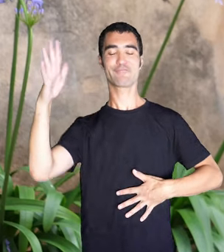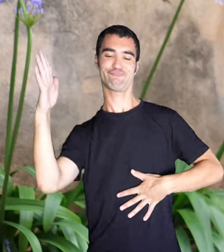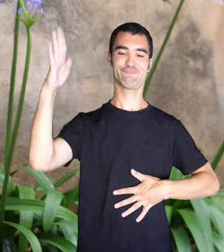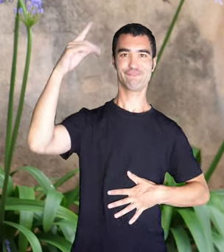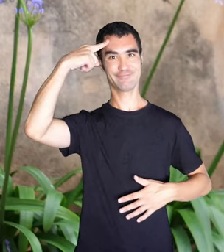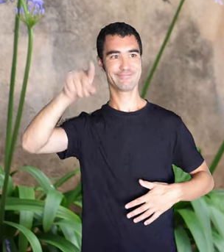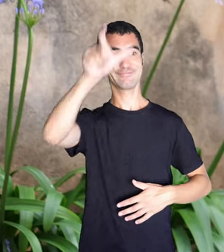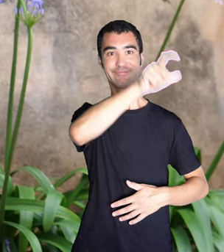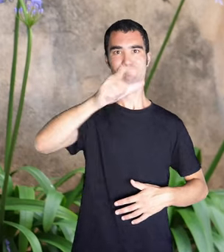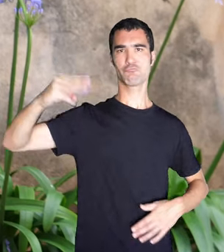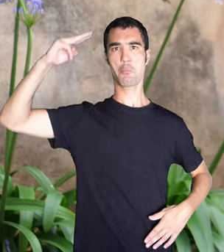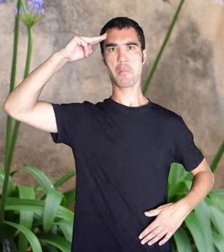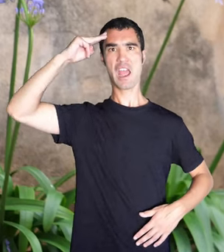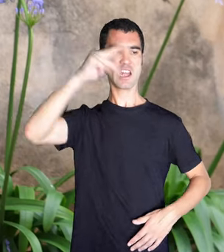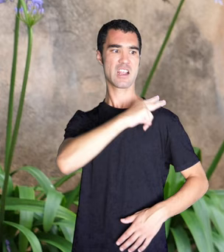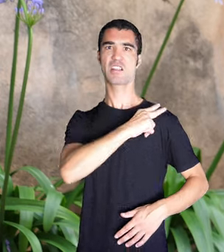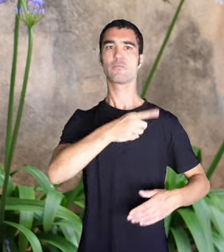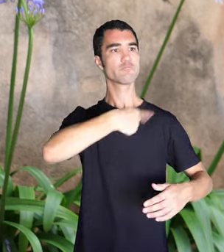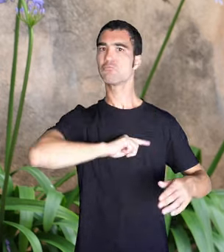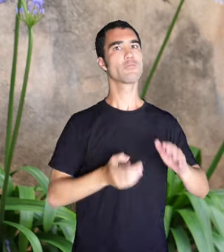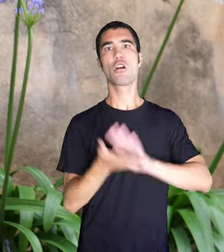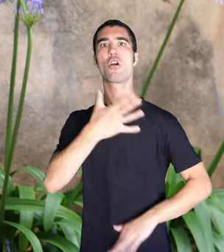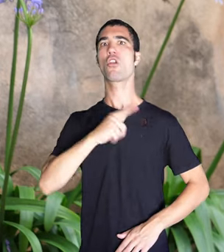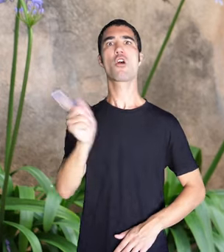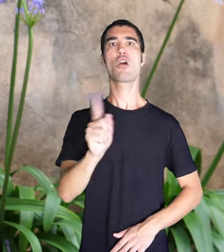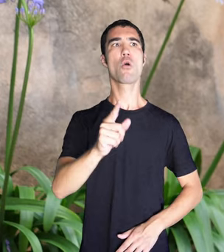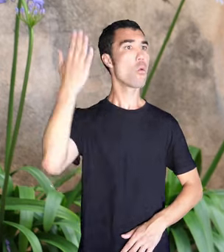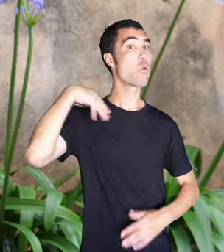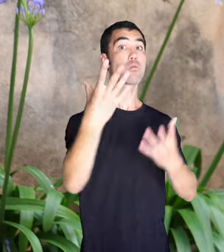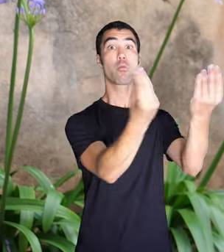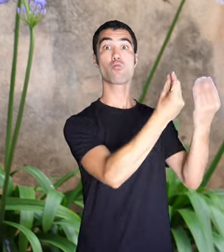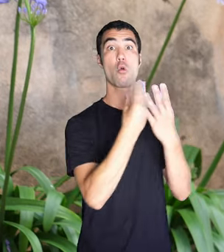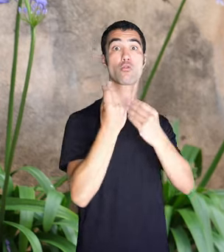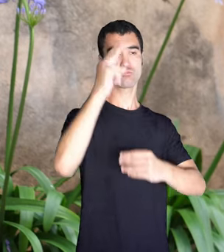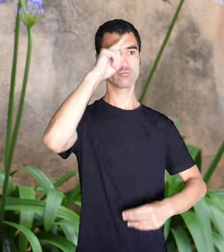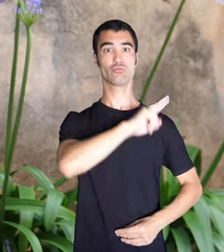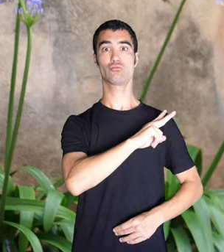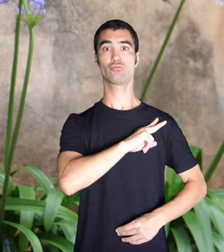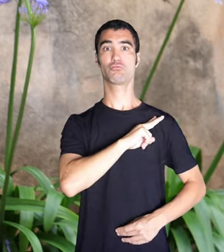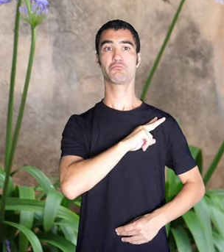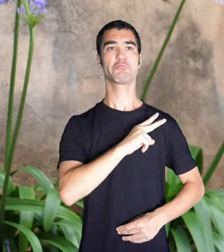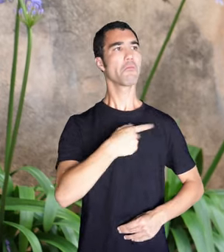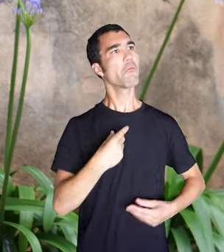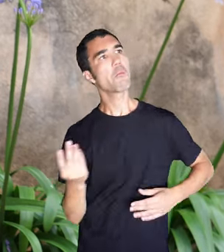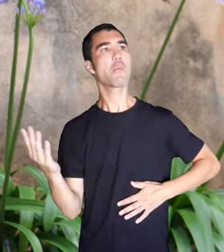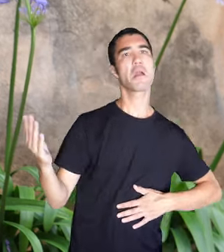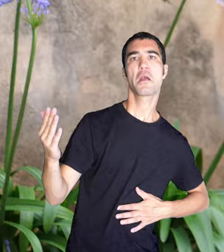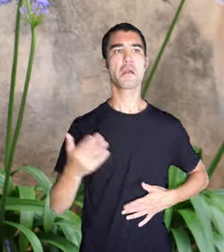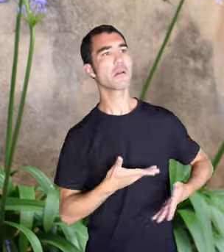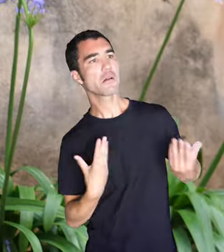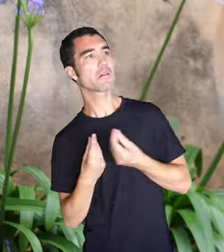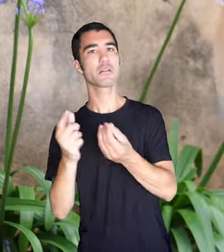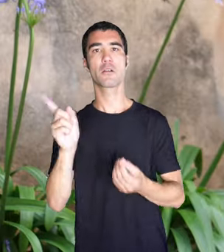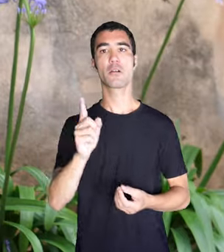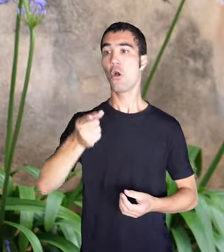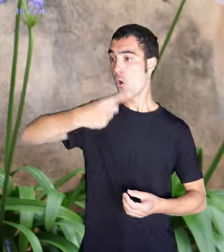Els marinos no m'atraen, perquè llavors hi havia una marinada. I, sin embargo, a les